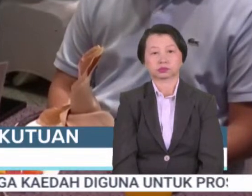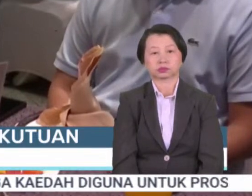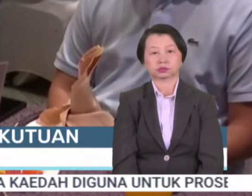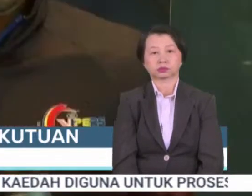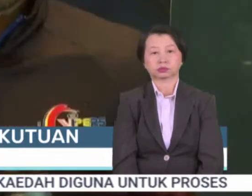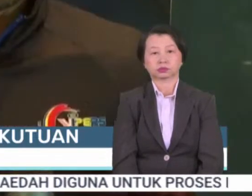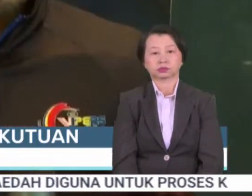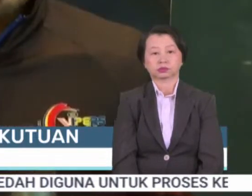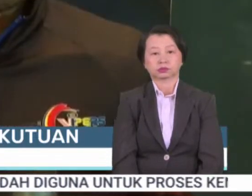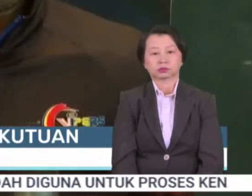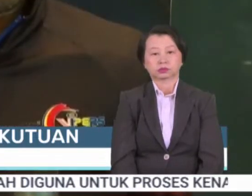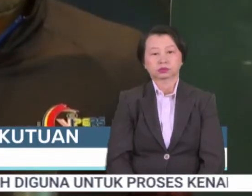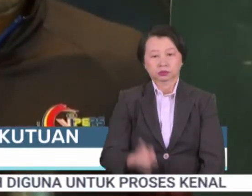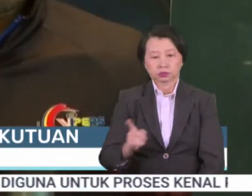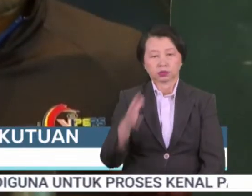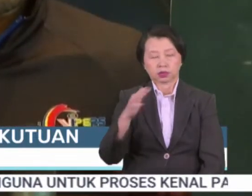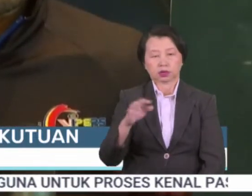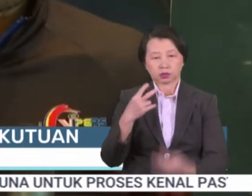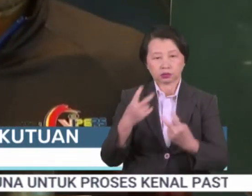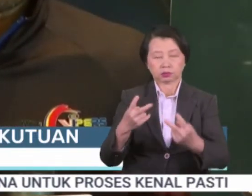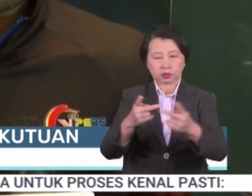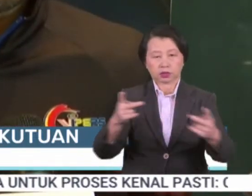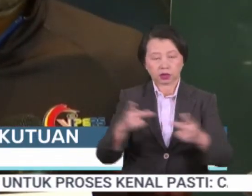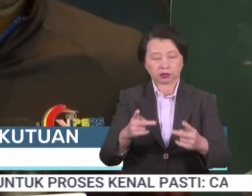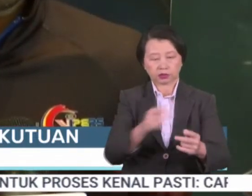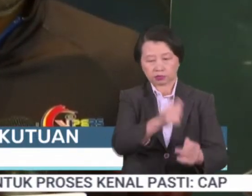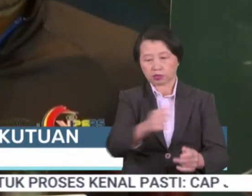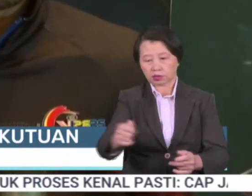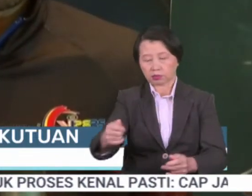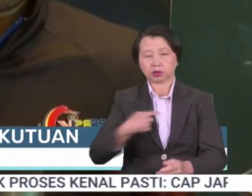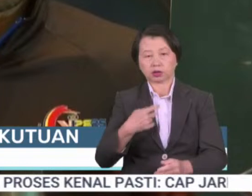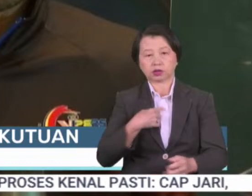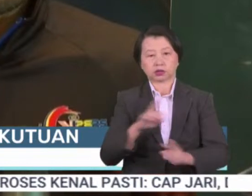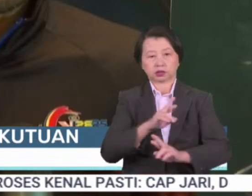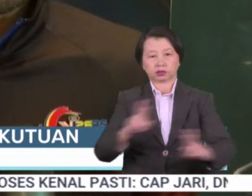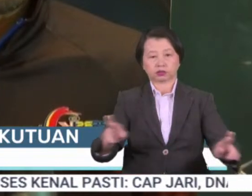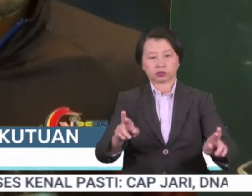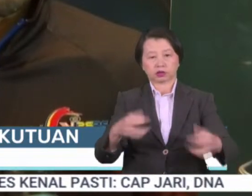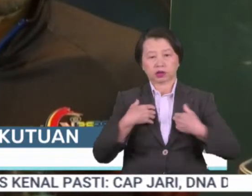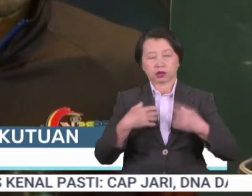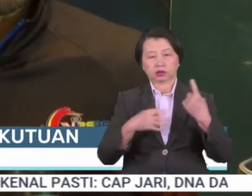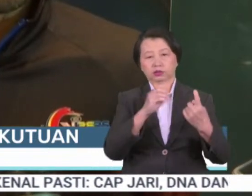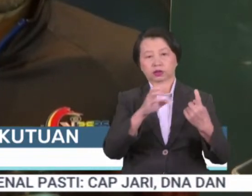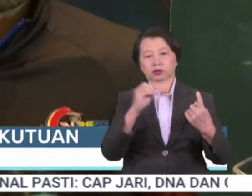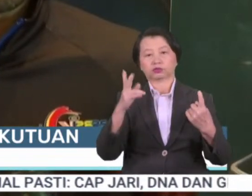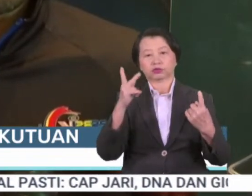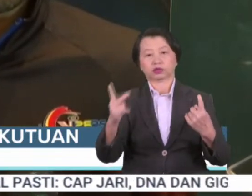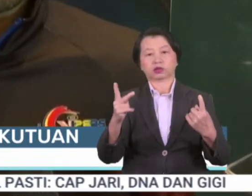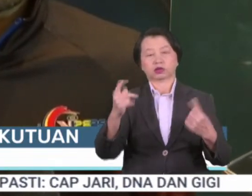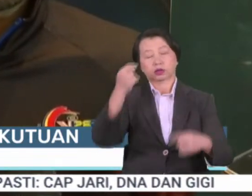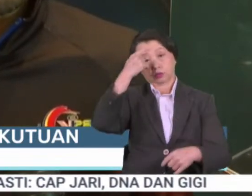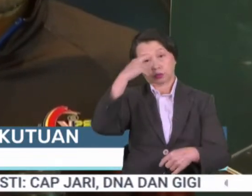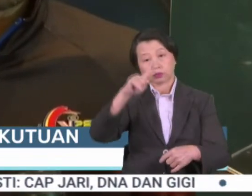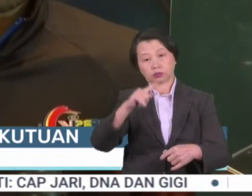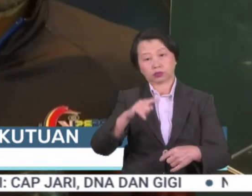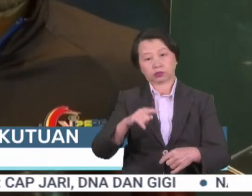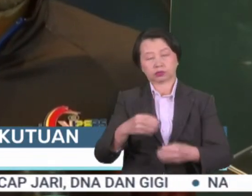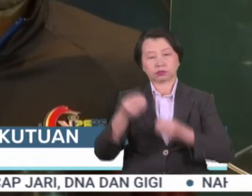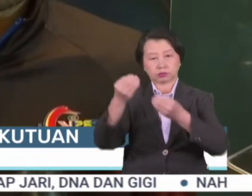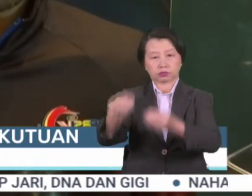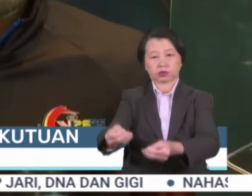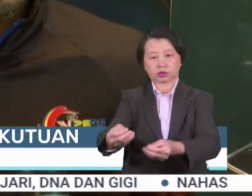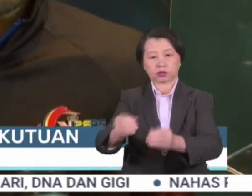1997 inian kawasan masing-masing dan kami menyediakan peruntukan sebanyak 100ib lah untuk diberikan